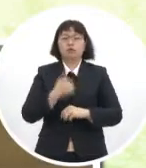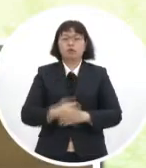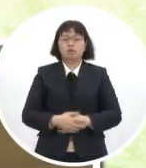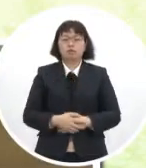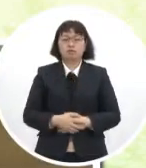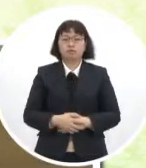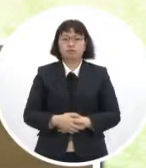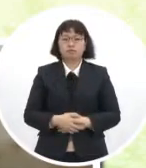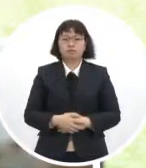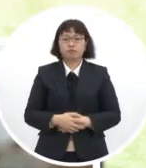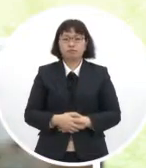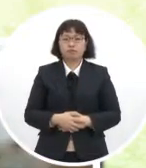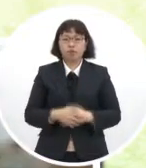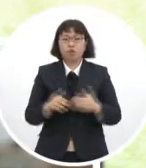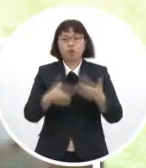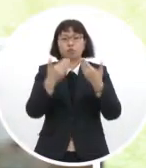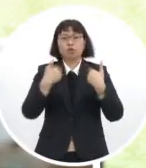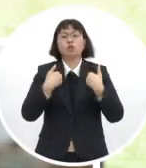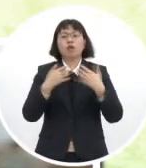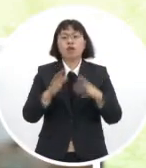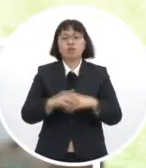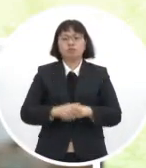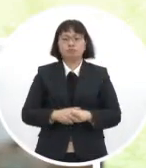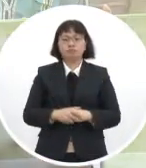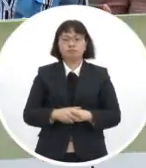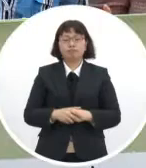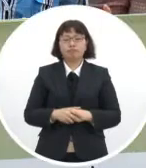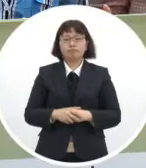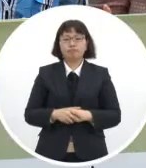事故はいらない。